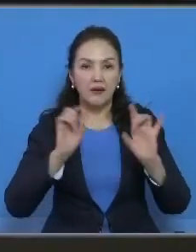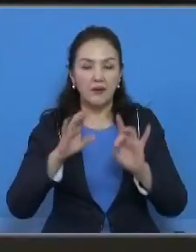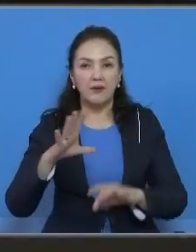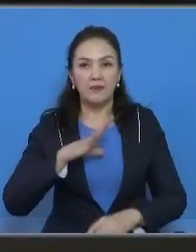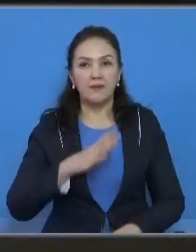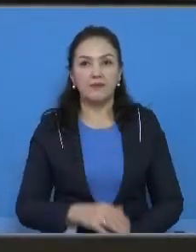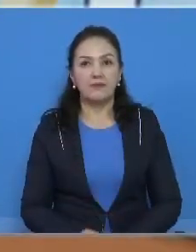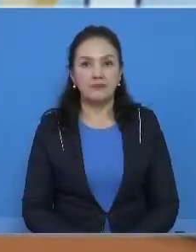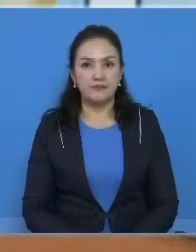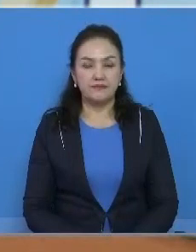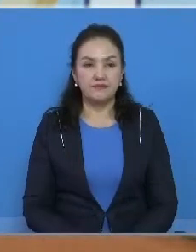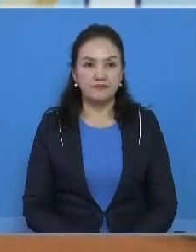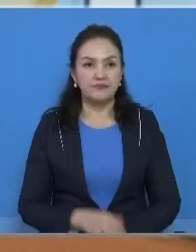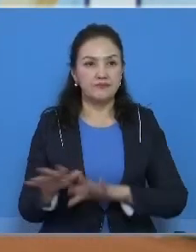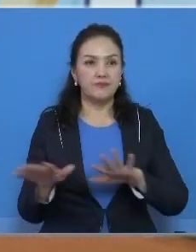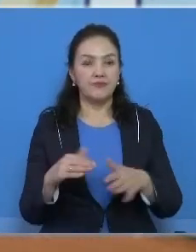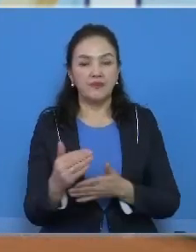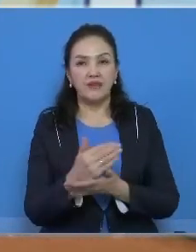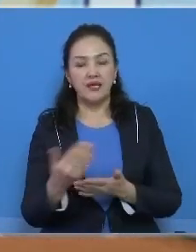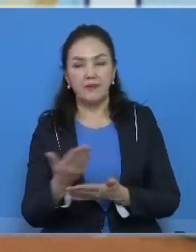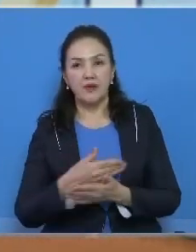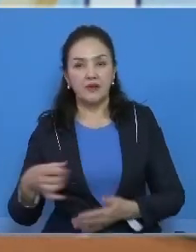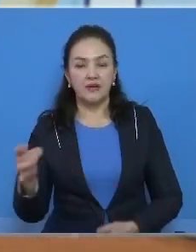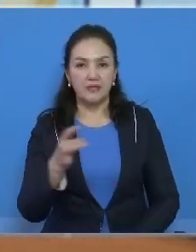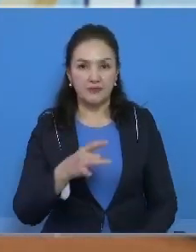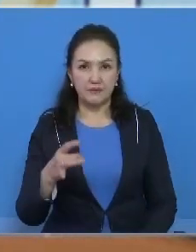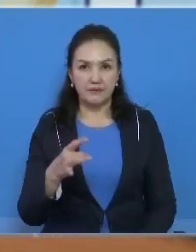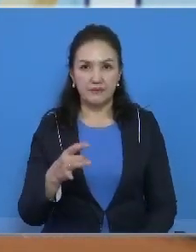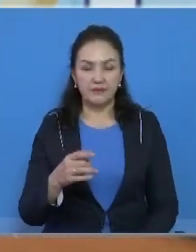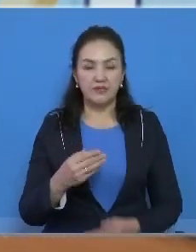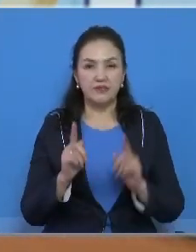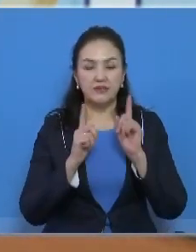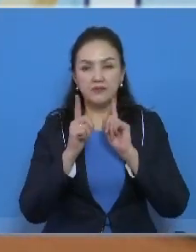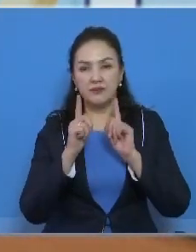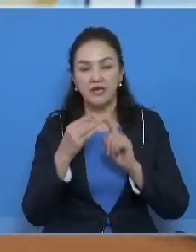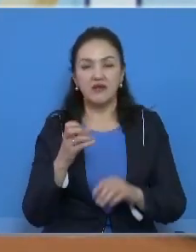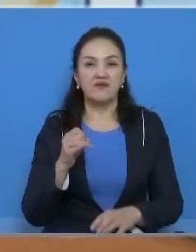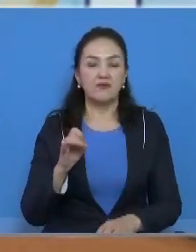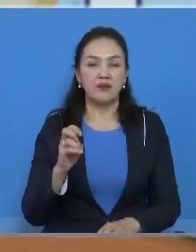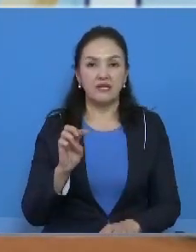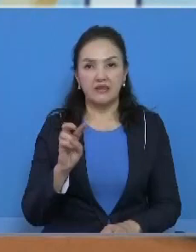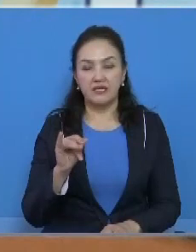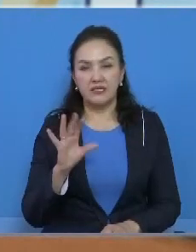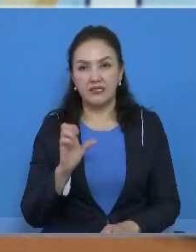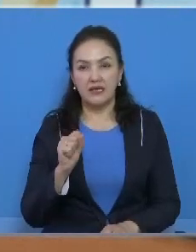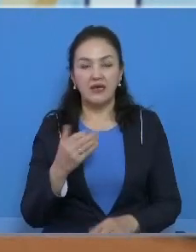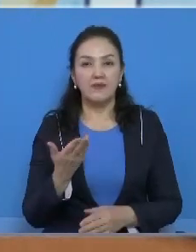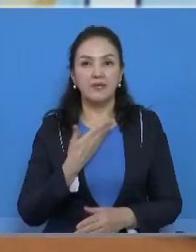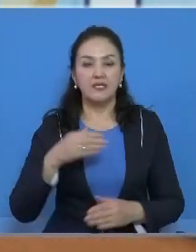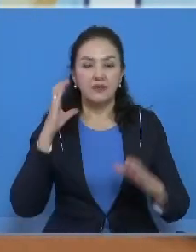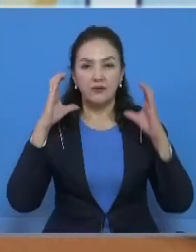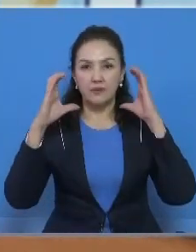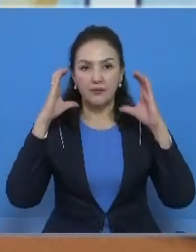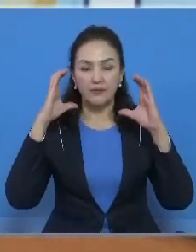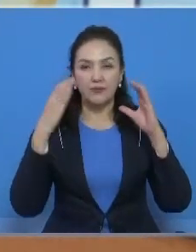болды. Іс-шараға жиналып отырмыз. Бұл республикалық семинар форматында. Осы біздің